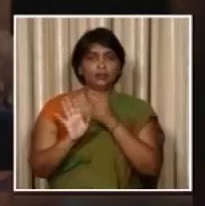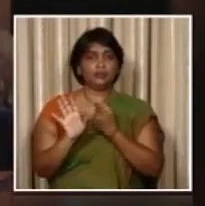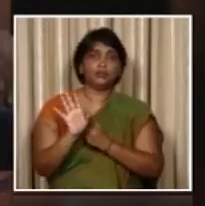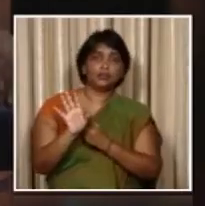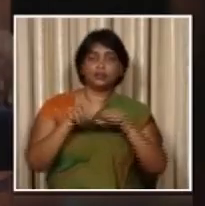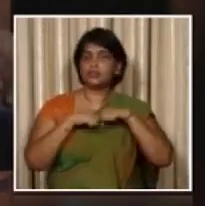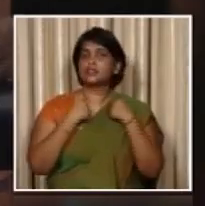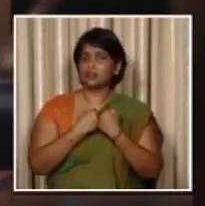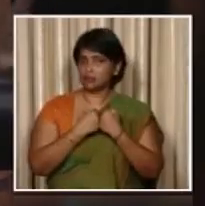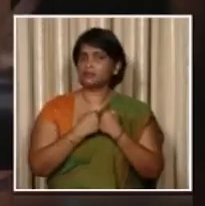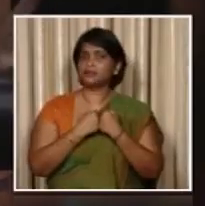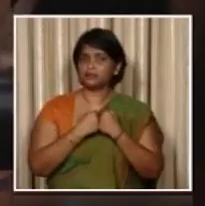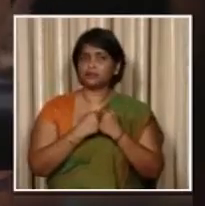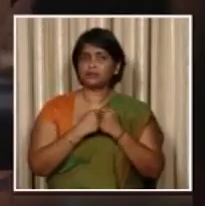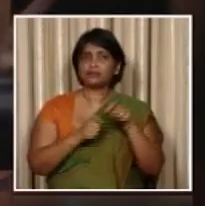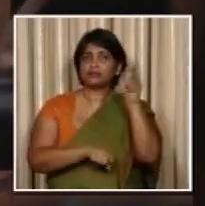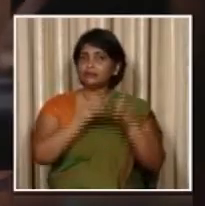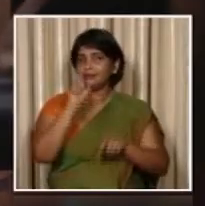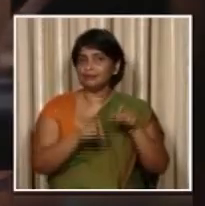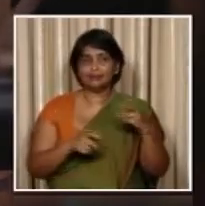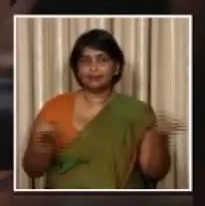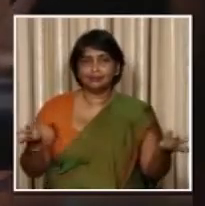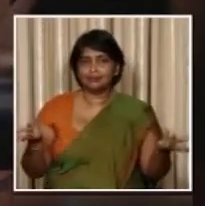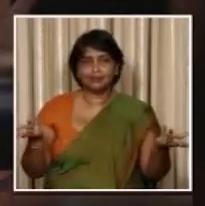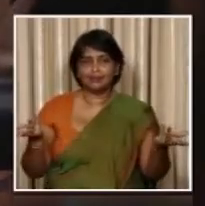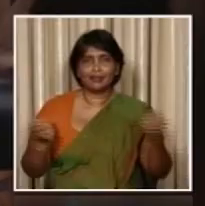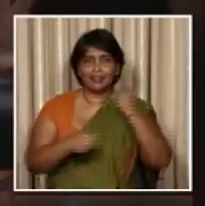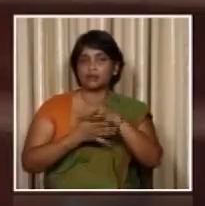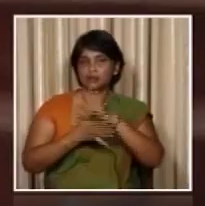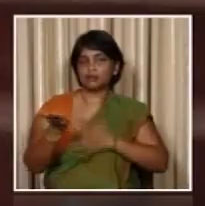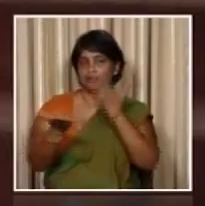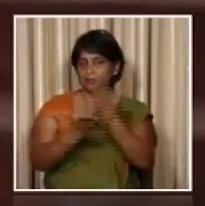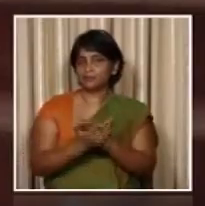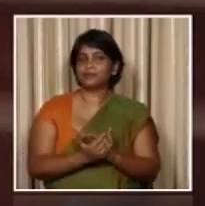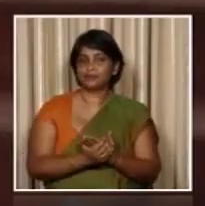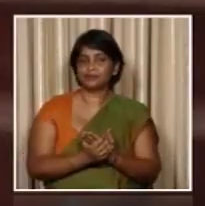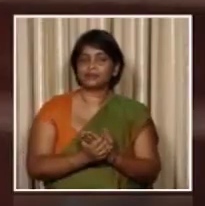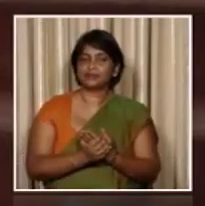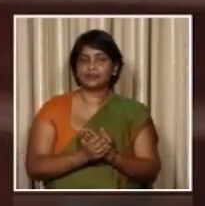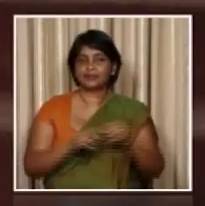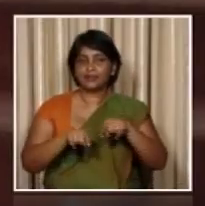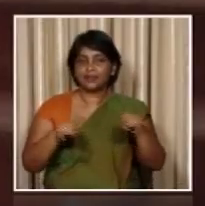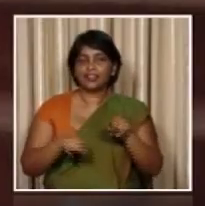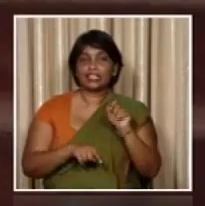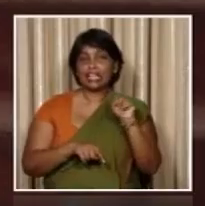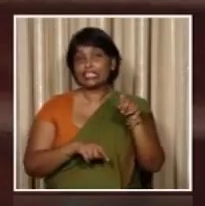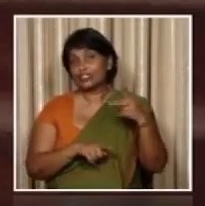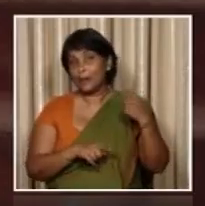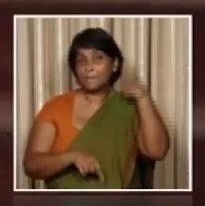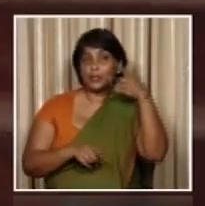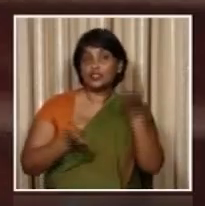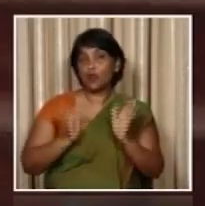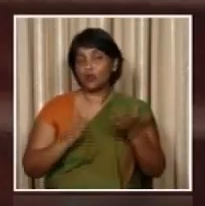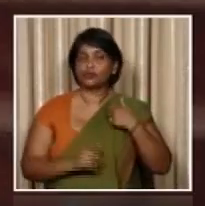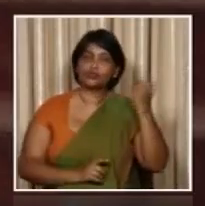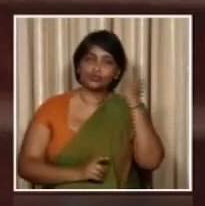කියලා. යෝන් සේනාංකේ නිලධාරීන් වෙන්න බෑනේ. ඒගොල්ලෝ වැඩි රැලියක නේනවනම් ආණ්ඩුව වියදම් කරන්න විදියක් නැහැනේ. රෙකෝඩින් හාවපුවම නම් ඉස්සෝ කවුද පිස්සෝ කවුද කියලා අපි ඔක්කොම